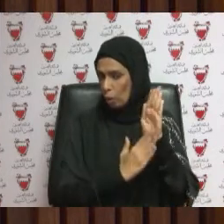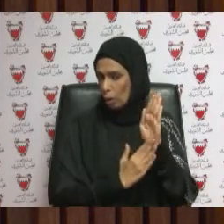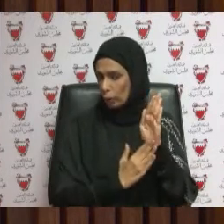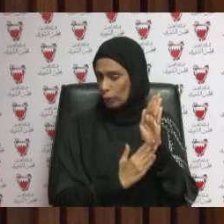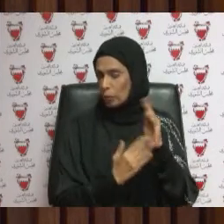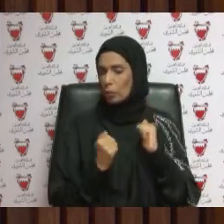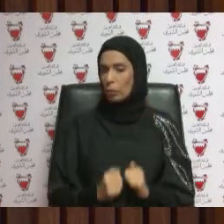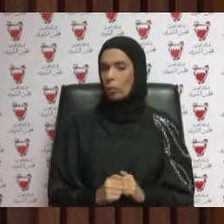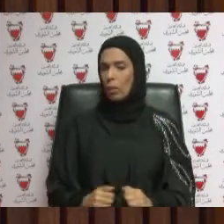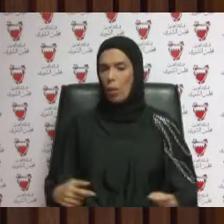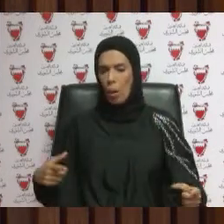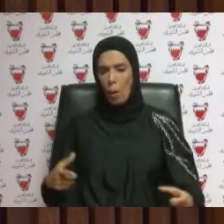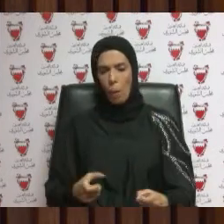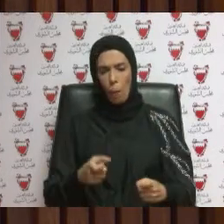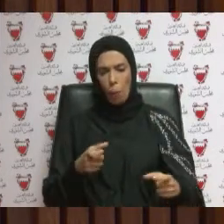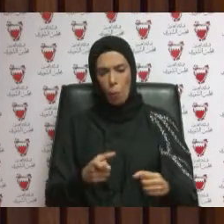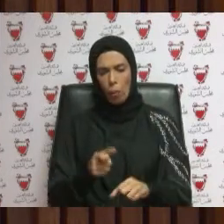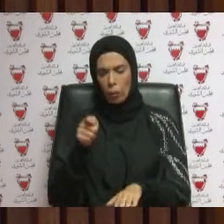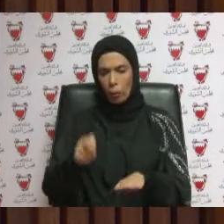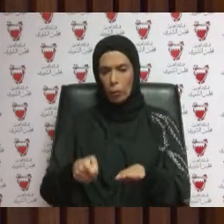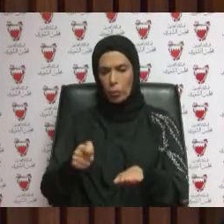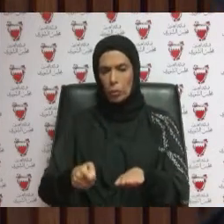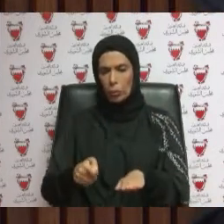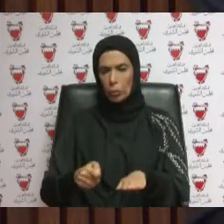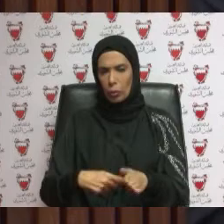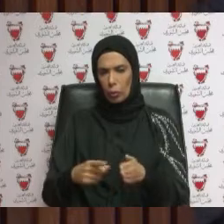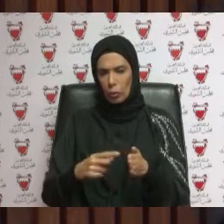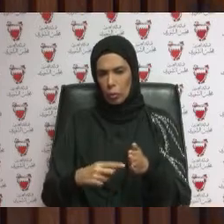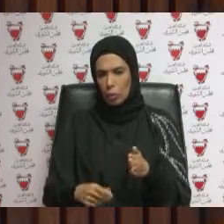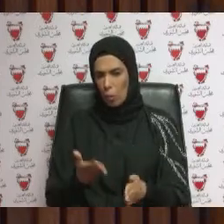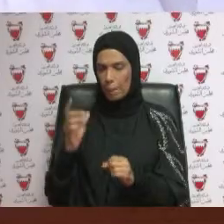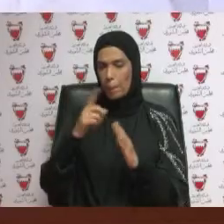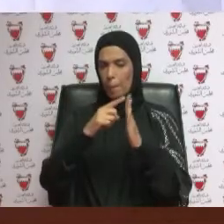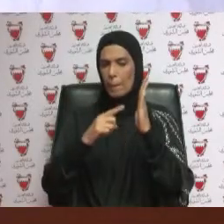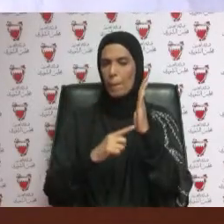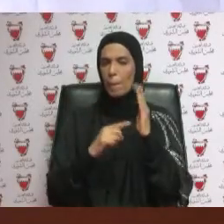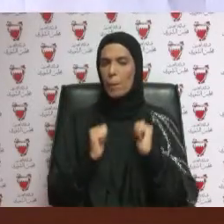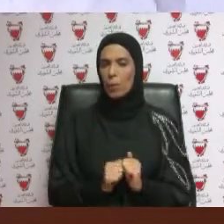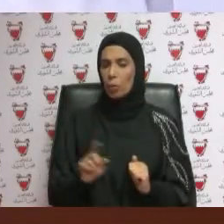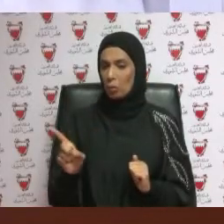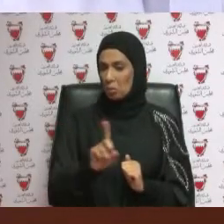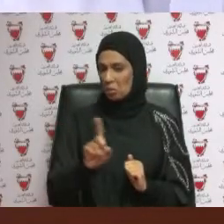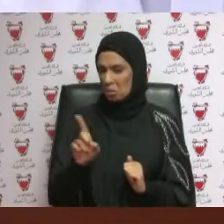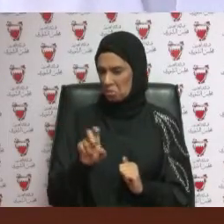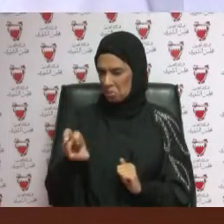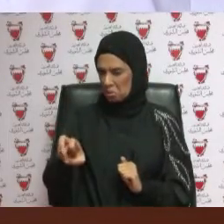الدعاوى والمنازعات أمام القضاء إذا كان محلها عقد إيجار غير مسجل. فإن اللجنة